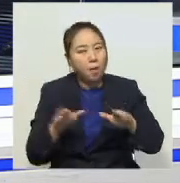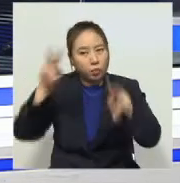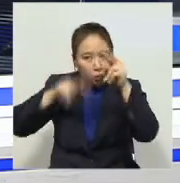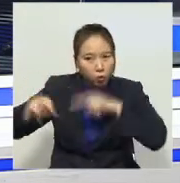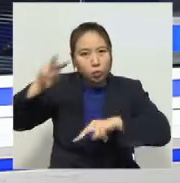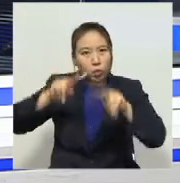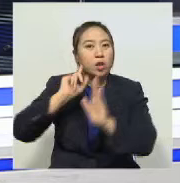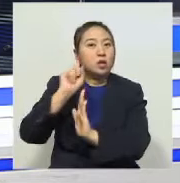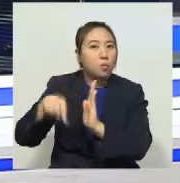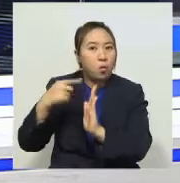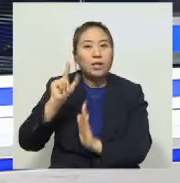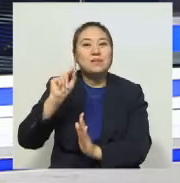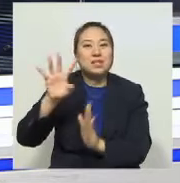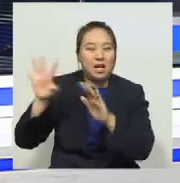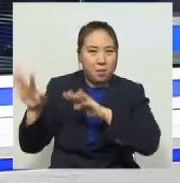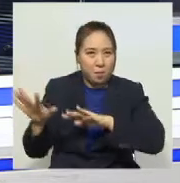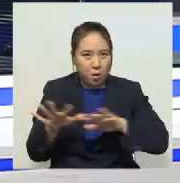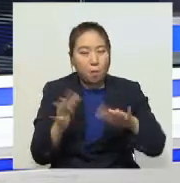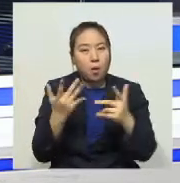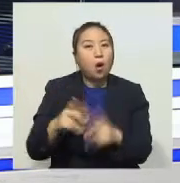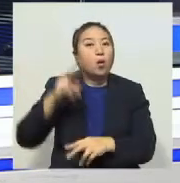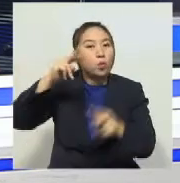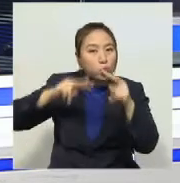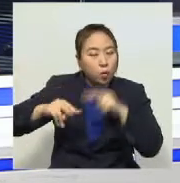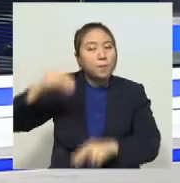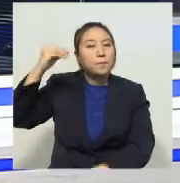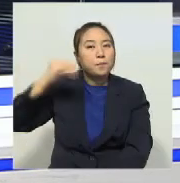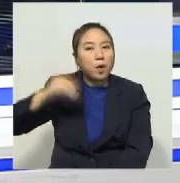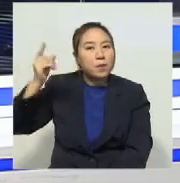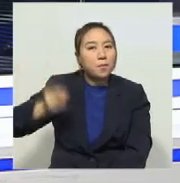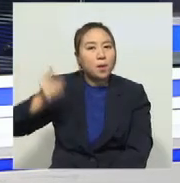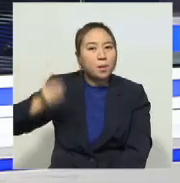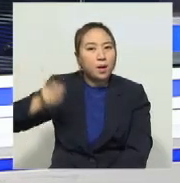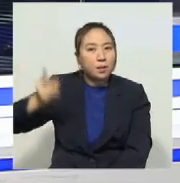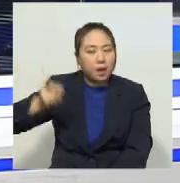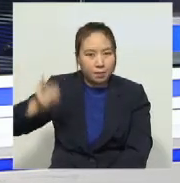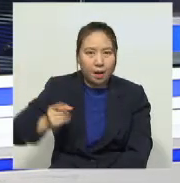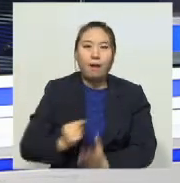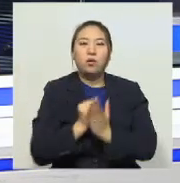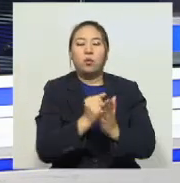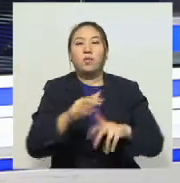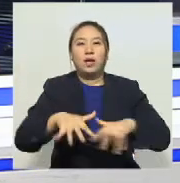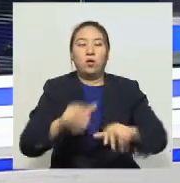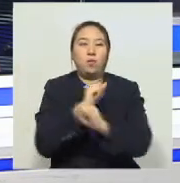ตลอด 24 ชั่โมงและจะตรวดเพิมคามที่มากกริขึ้เพื่ทํใหเกิดความลอดภัยและความมนใจร